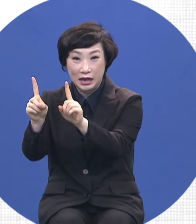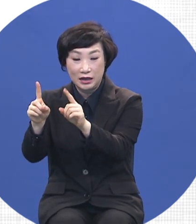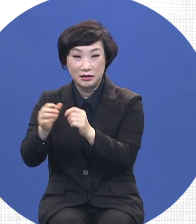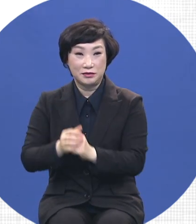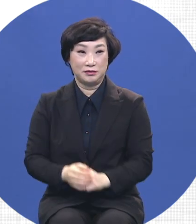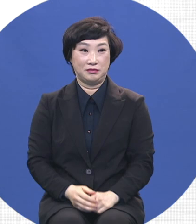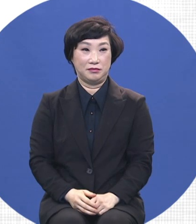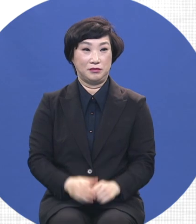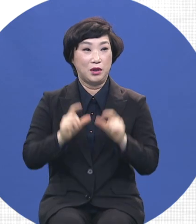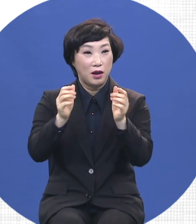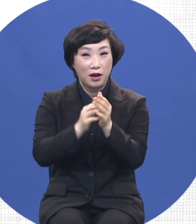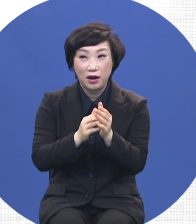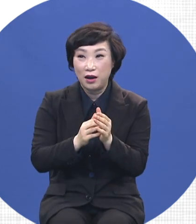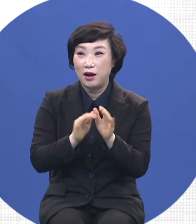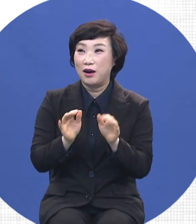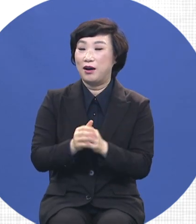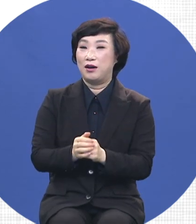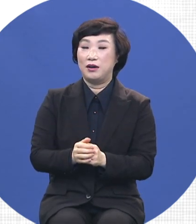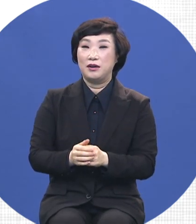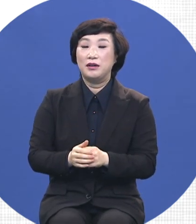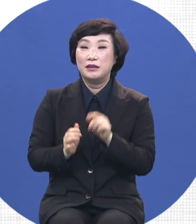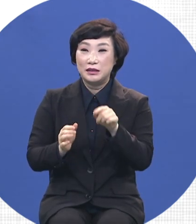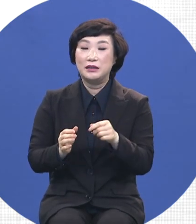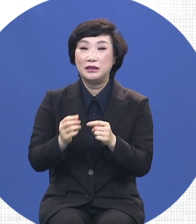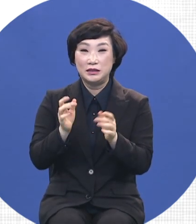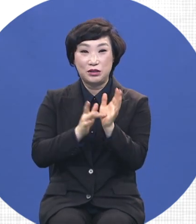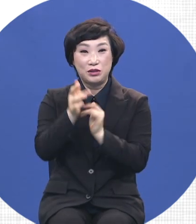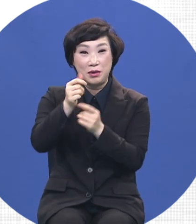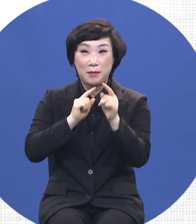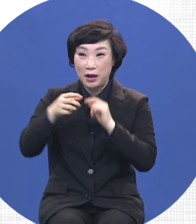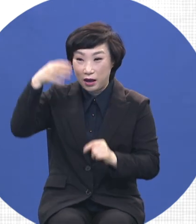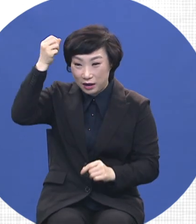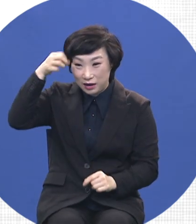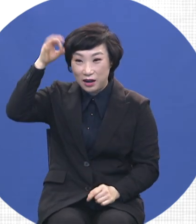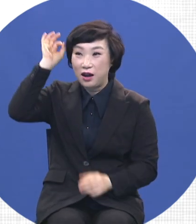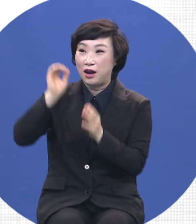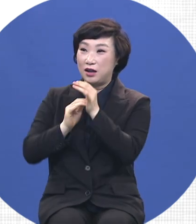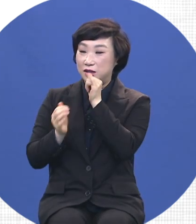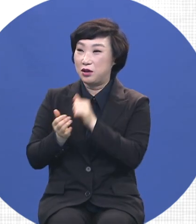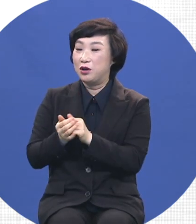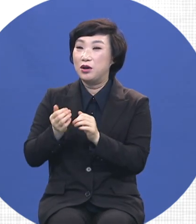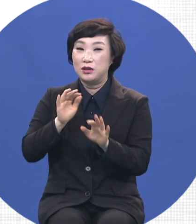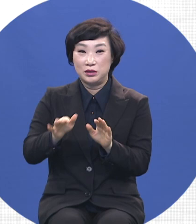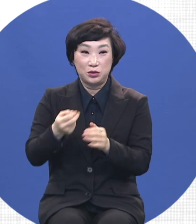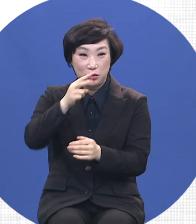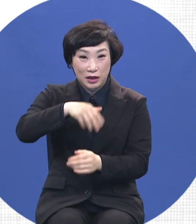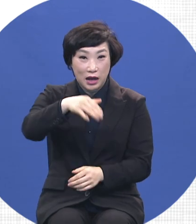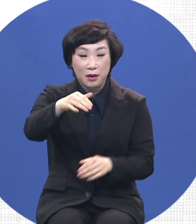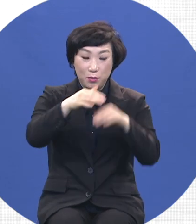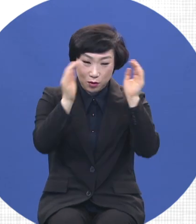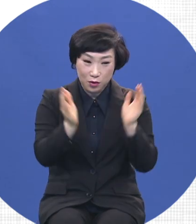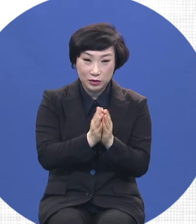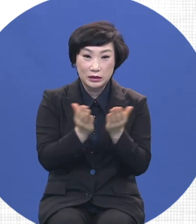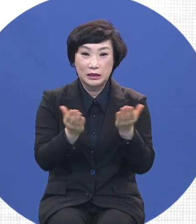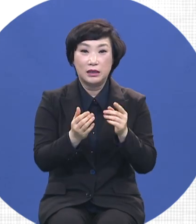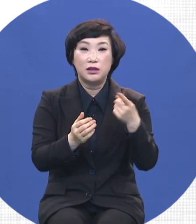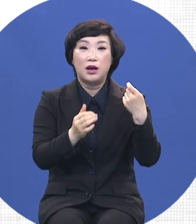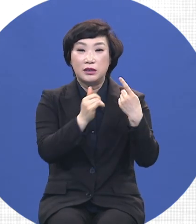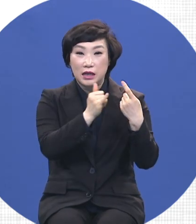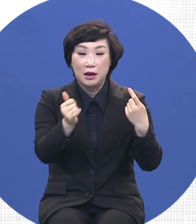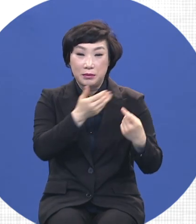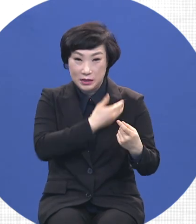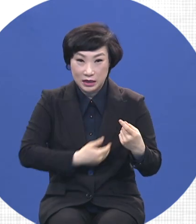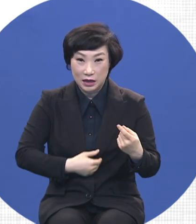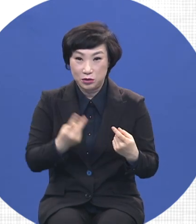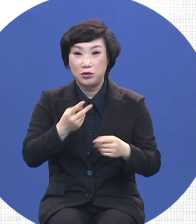하리라 하셨느니라 한데, 저희가 예수의 말씀을 기억하고 무덤에서 돌아가 이 모든 것을 11사도와